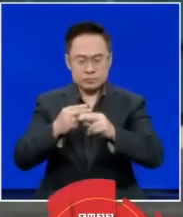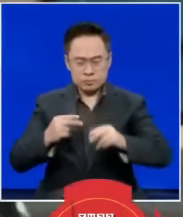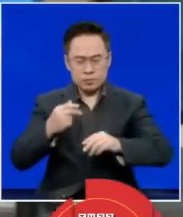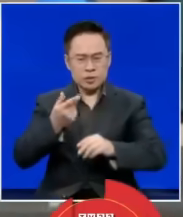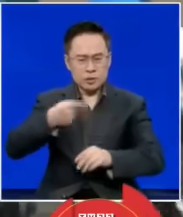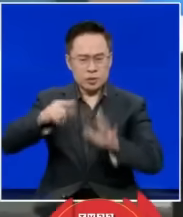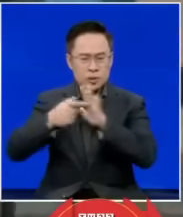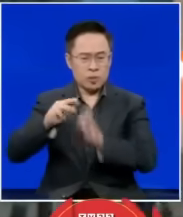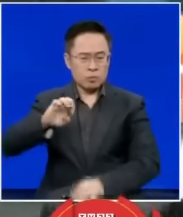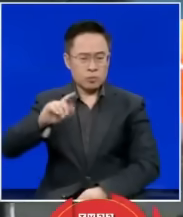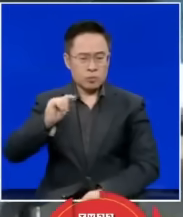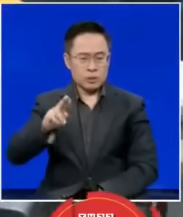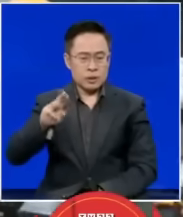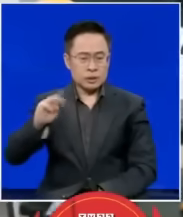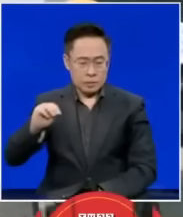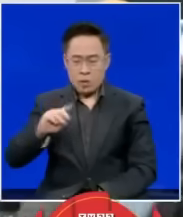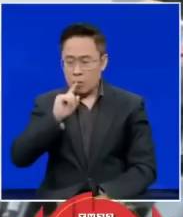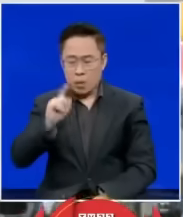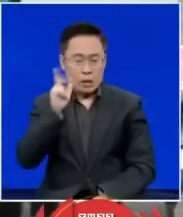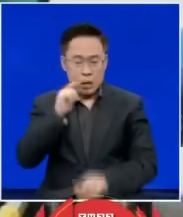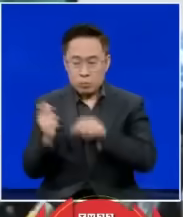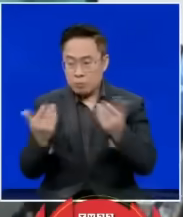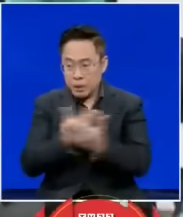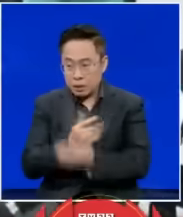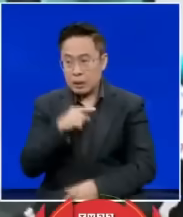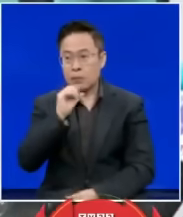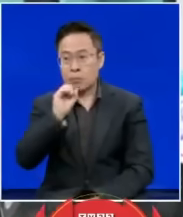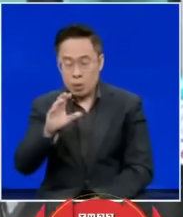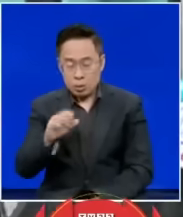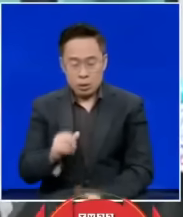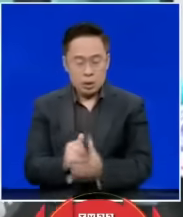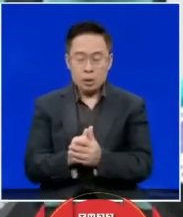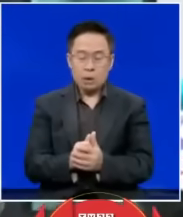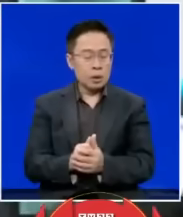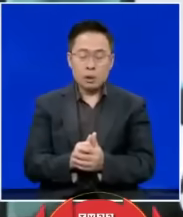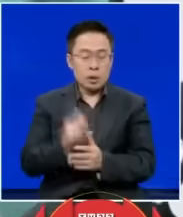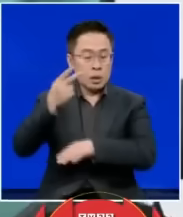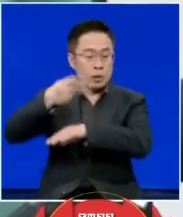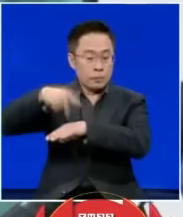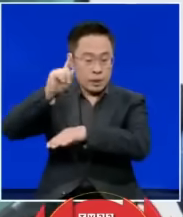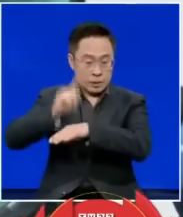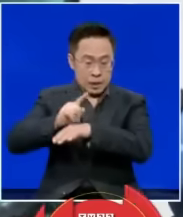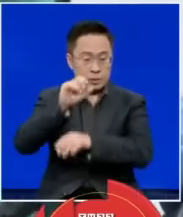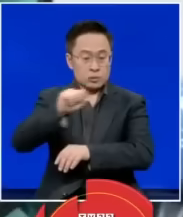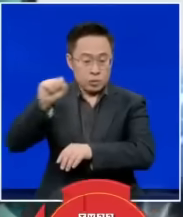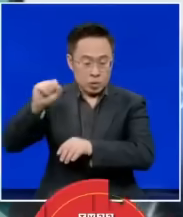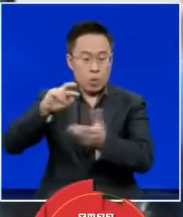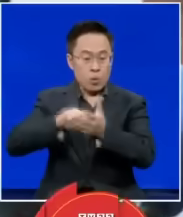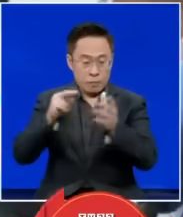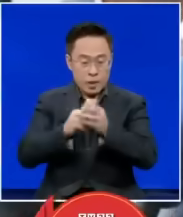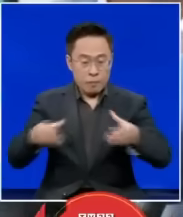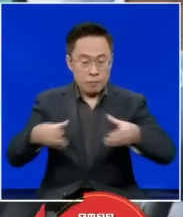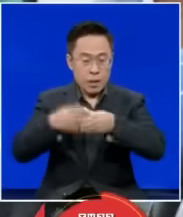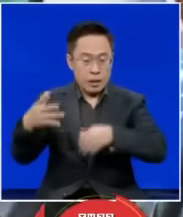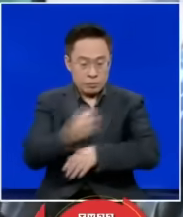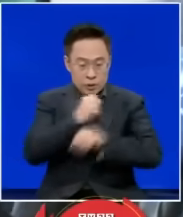สภาเนี่ยเลือกโดยสมาชิกก็คือเลือกโดยส.ส.นะเลือกไปแล้วต้องให้สภาเป็นคนตัดสินแล้วสิไม่ใช่พรรคการเมืองไ